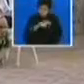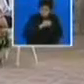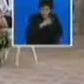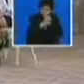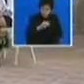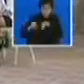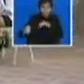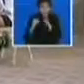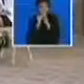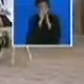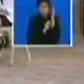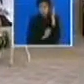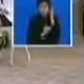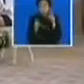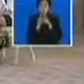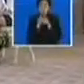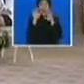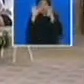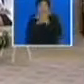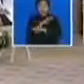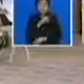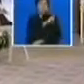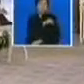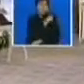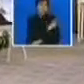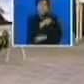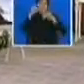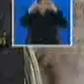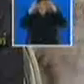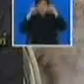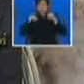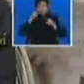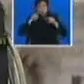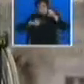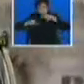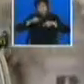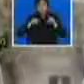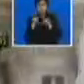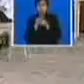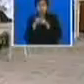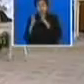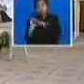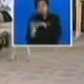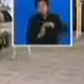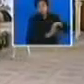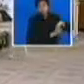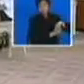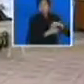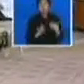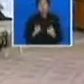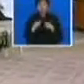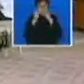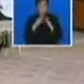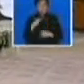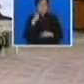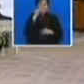ล้วก็จะคล้ายๆกับเรื่องการขาดแคลนหมอพยาบาลนะก็นี่กำลังมีการทบทวน ค่าผลตอบแทนนี่มีส่วนไหมคะอย่างเวลาครูไปอยู่ที่ไก